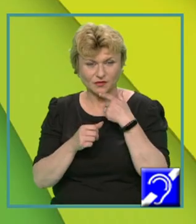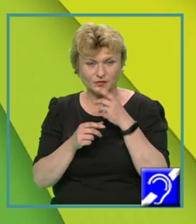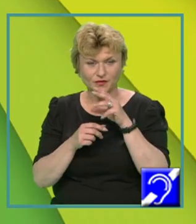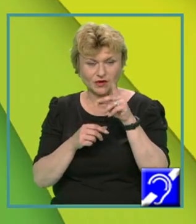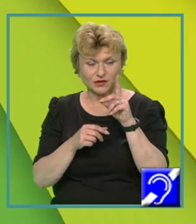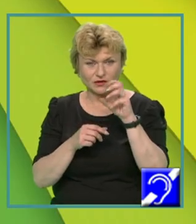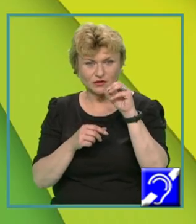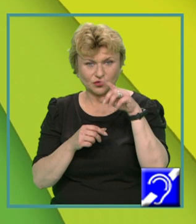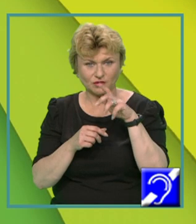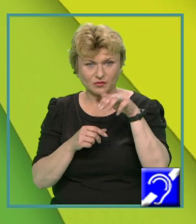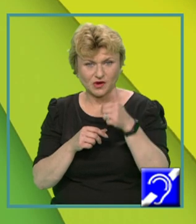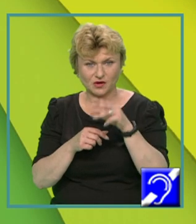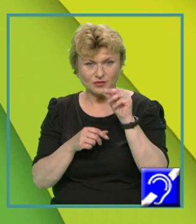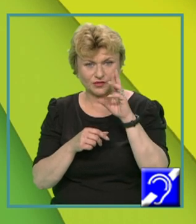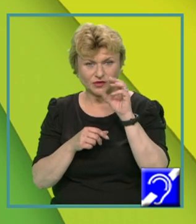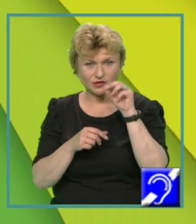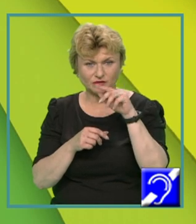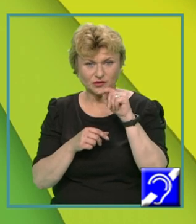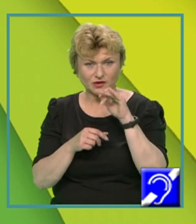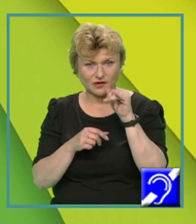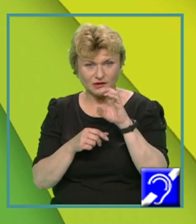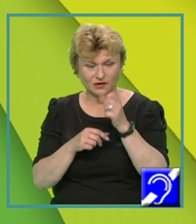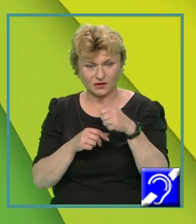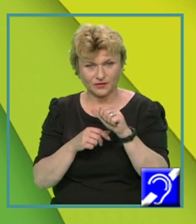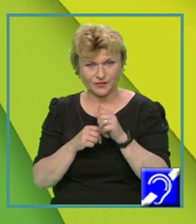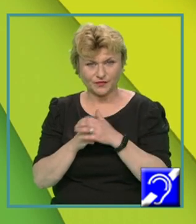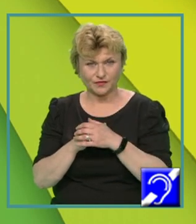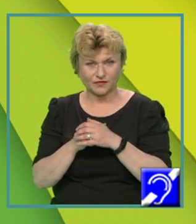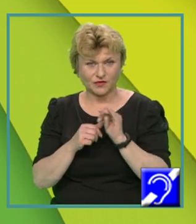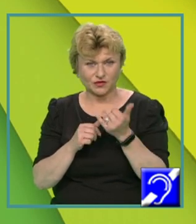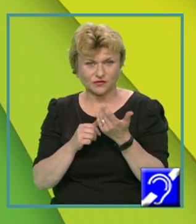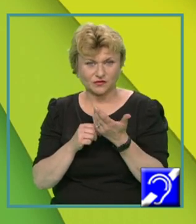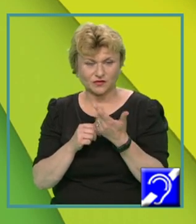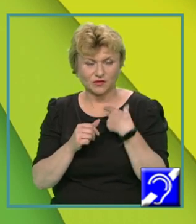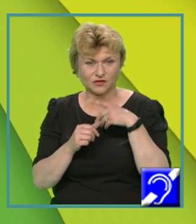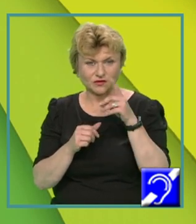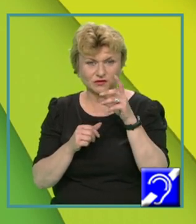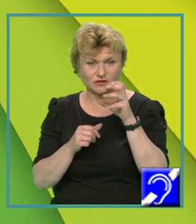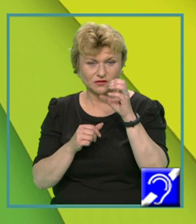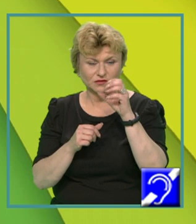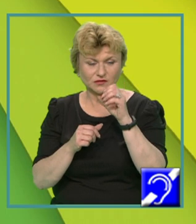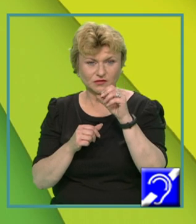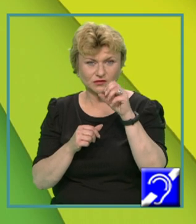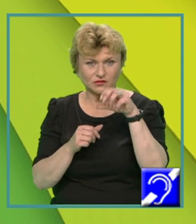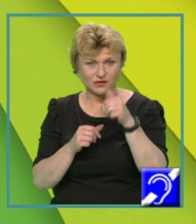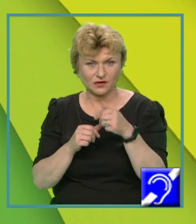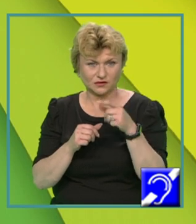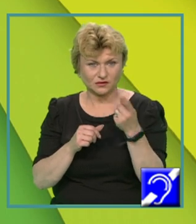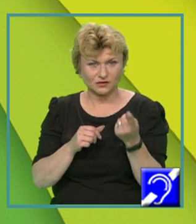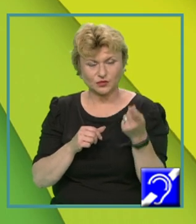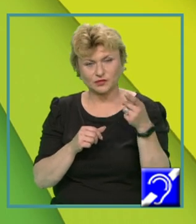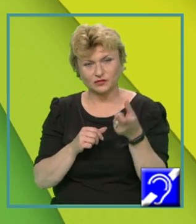De aici până aici transcripție, rezultă un ARN mesager care a copiat, observați, gena de aici până aici, da, a copiat o